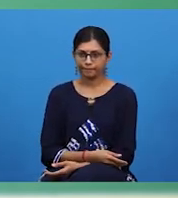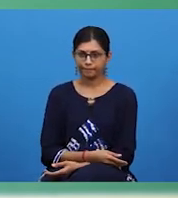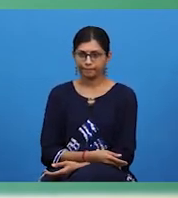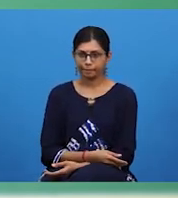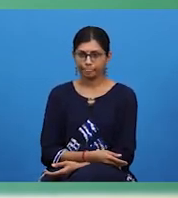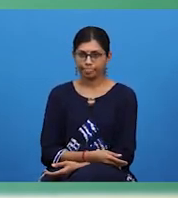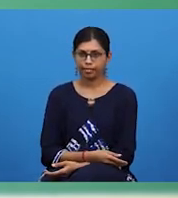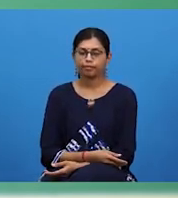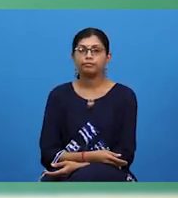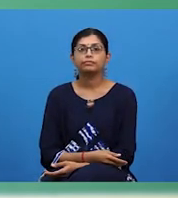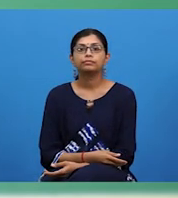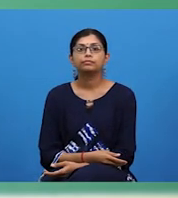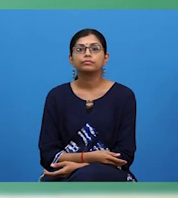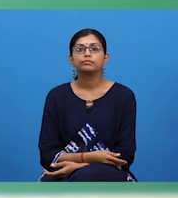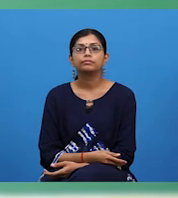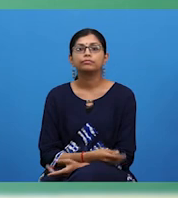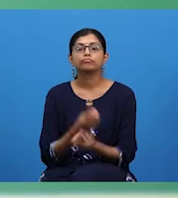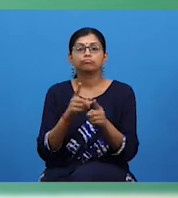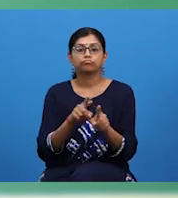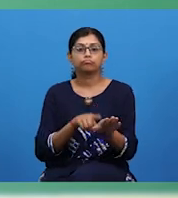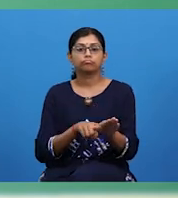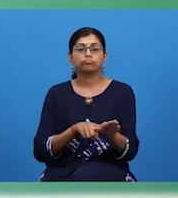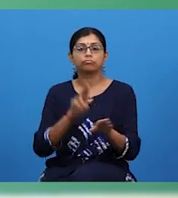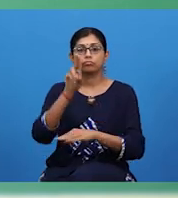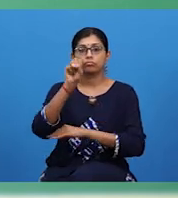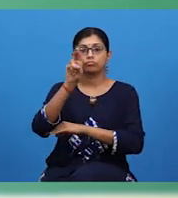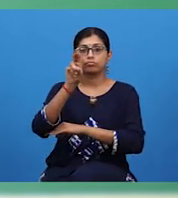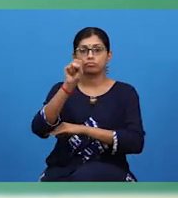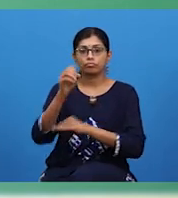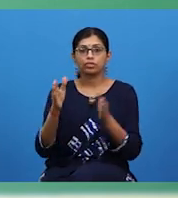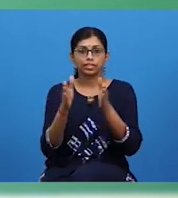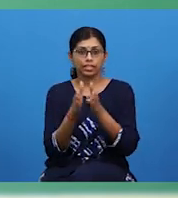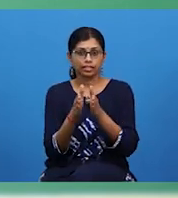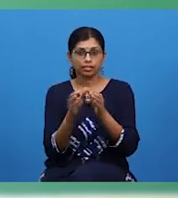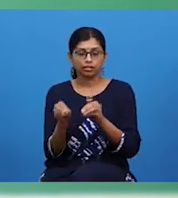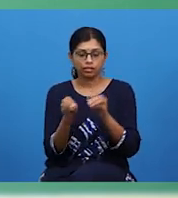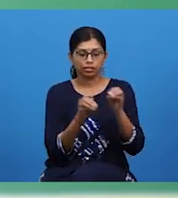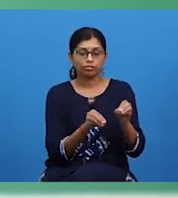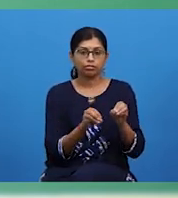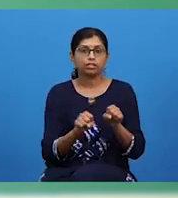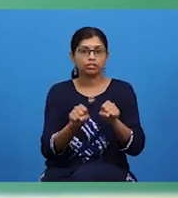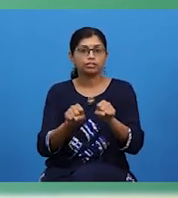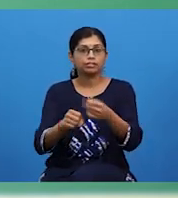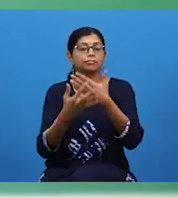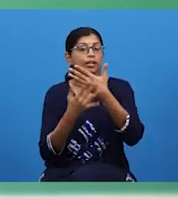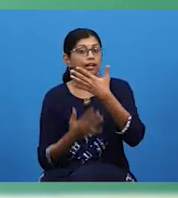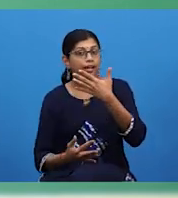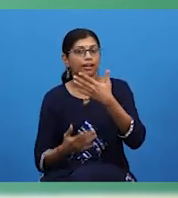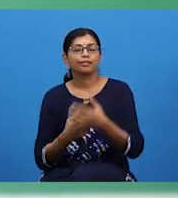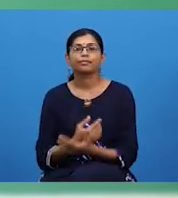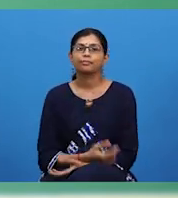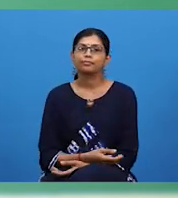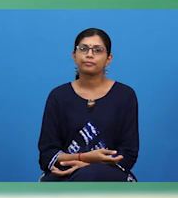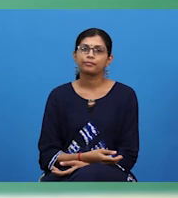Ya, proses pencernaan berlaku di usus kecil. Ia dianggup oleh sistem peredaran darah.